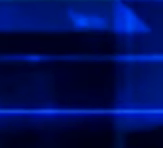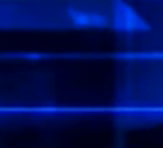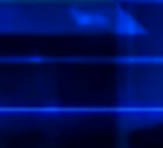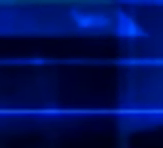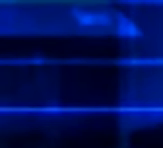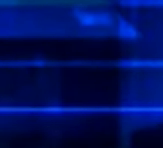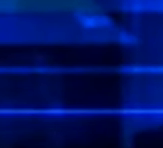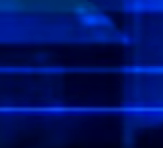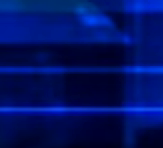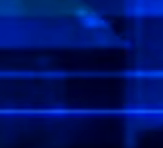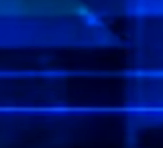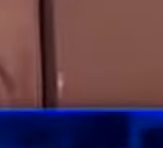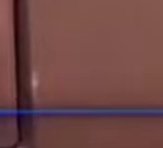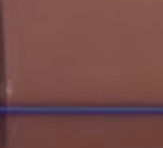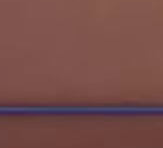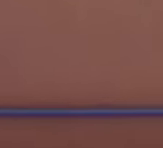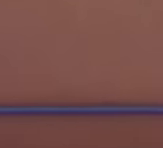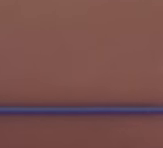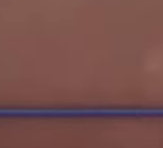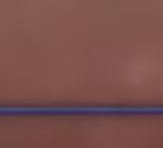Una sa lahat,